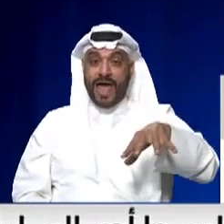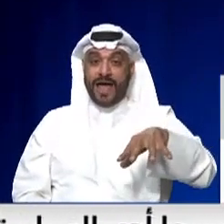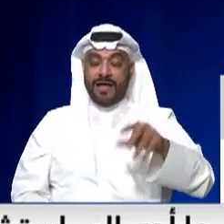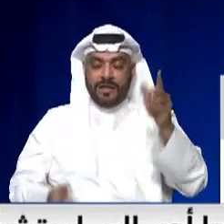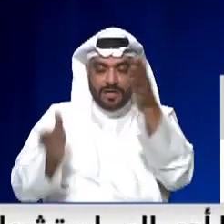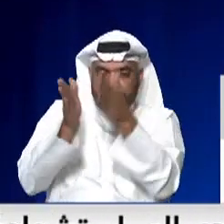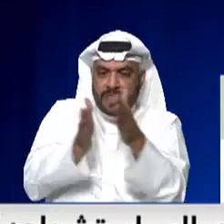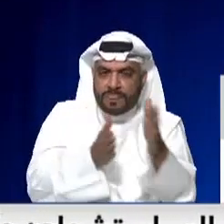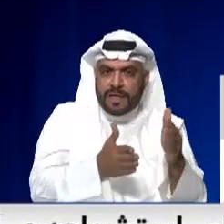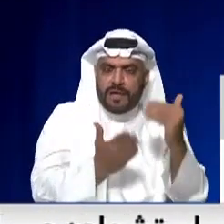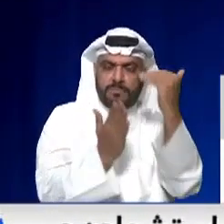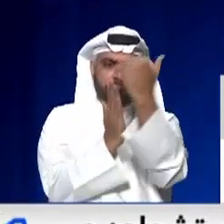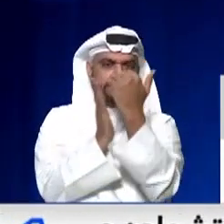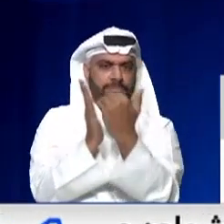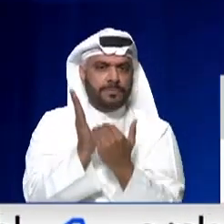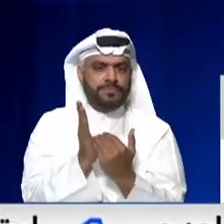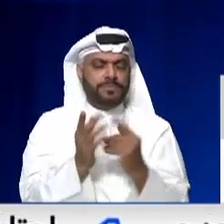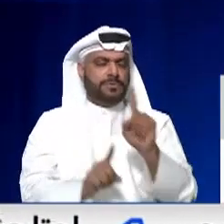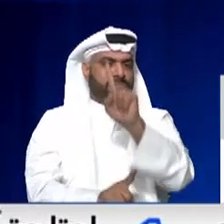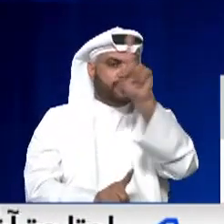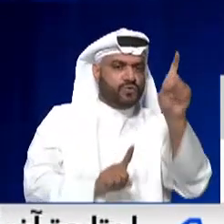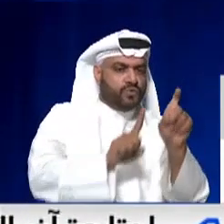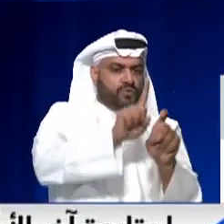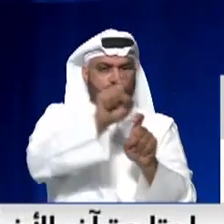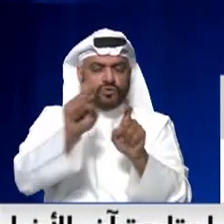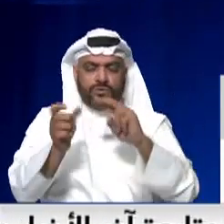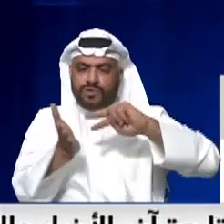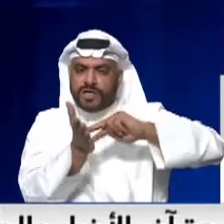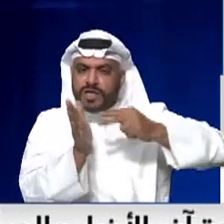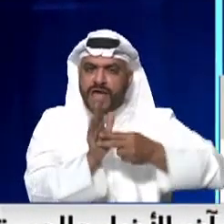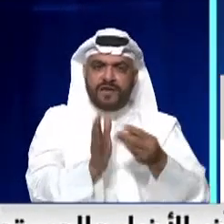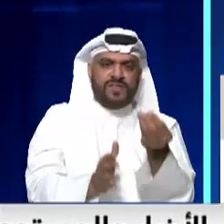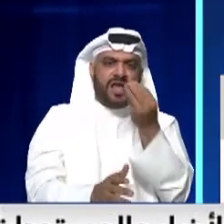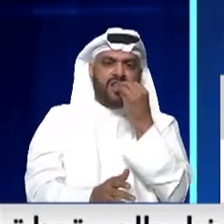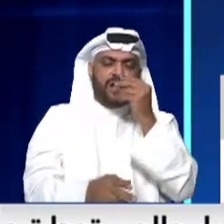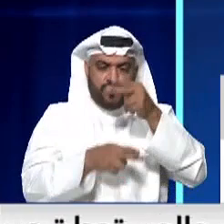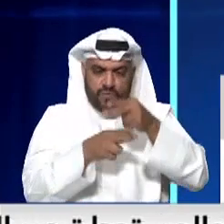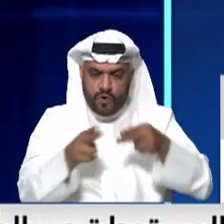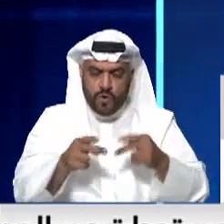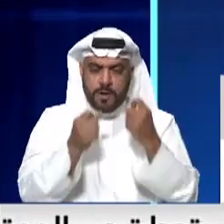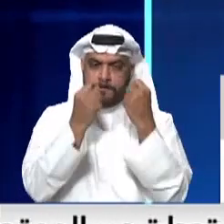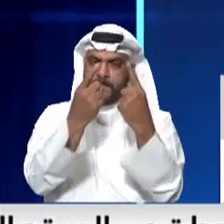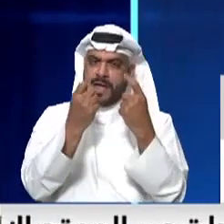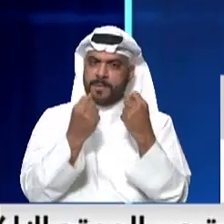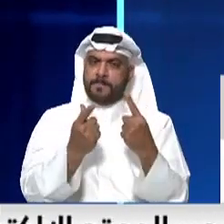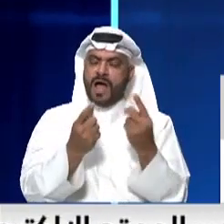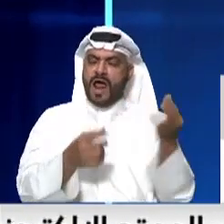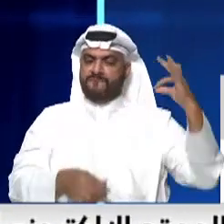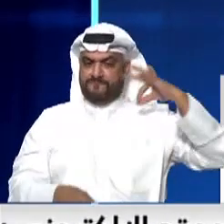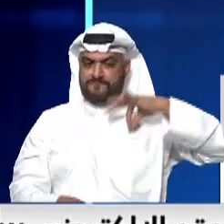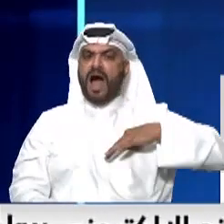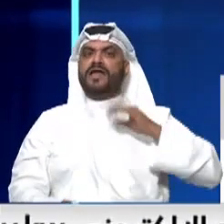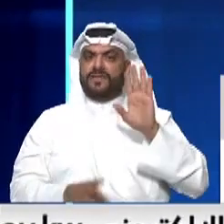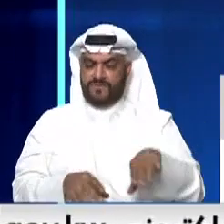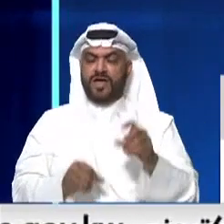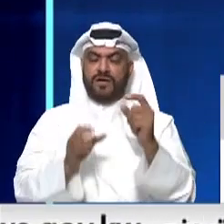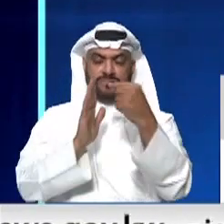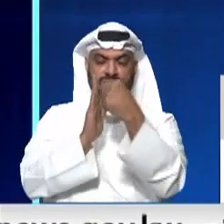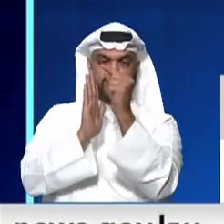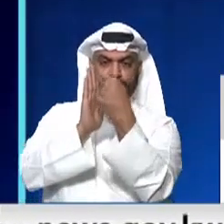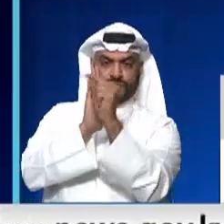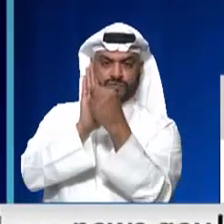باعدادي وتنظيم ثلاث حوارات لنظام الغذائيه على المستوى الوطني وخرجت منها العديد من التوصيات التي